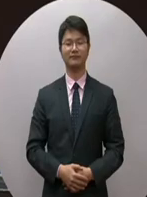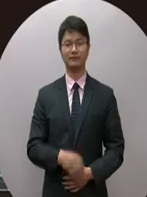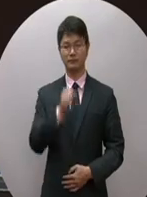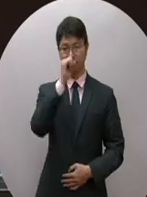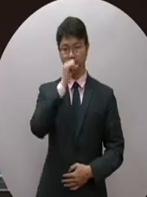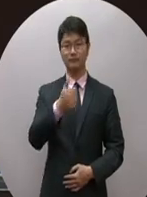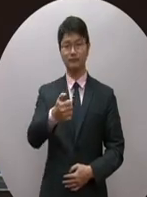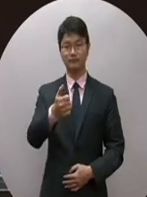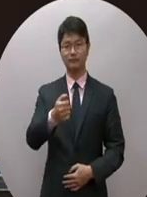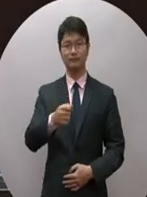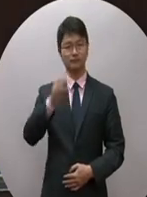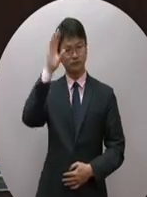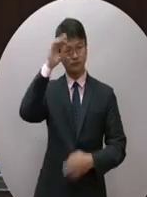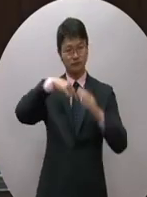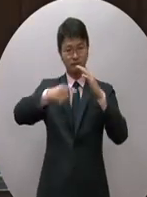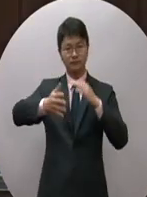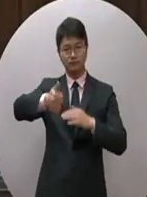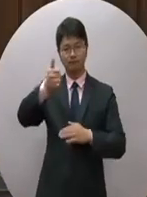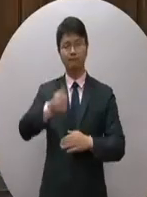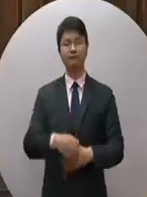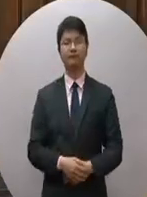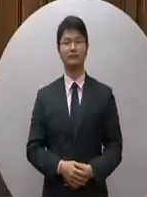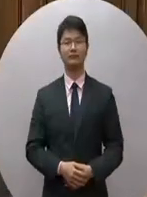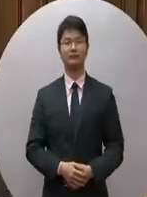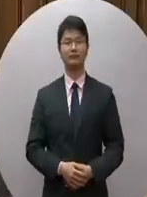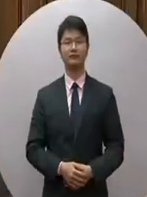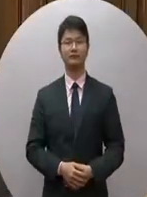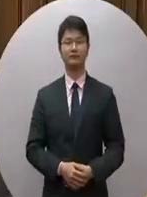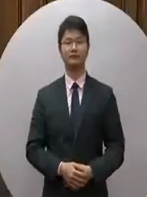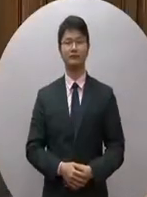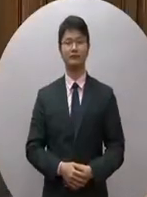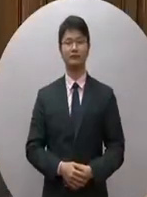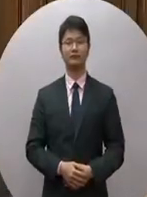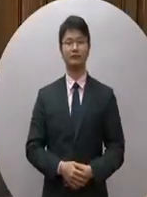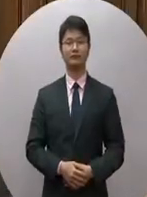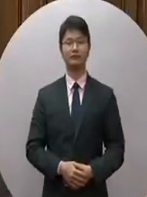好，谢谢苏院长。在进行